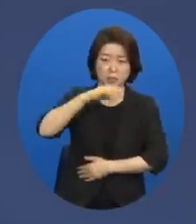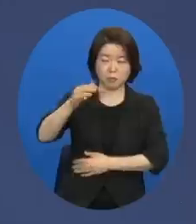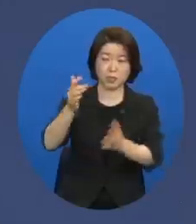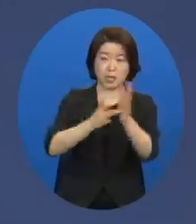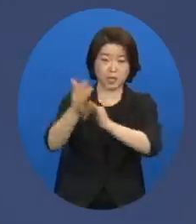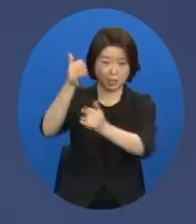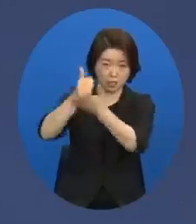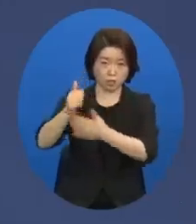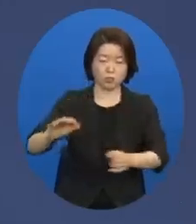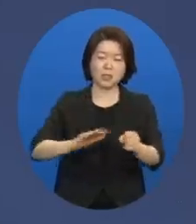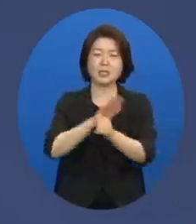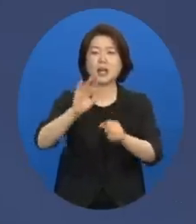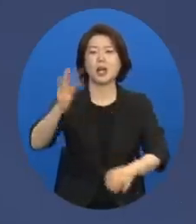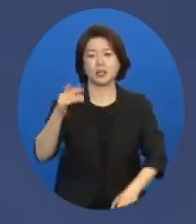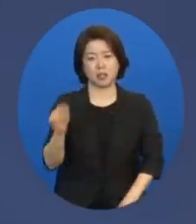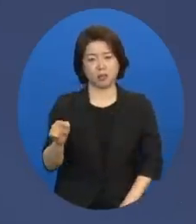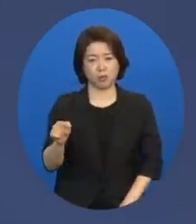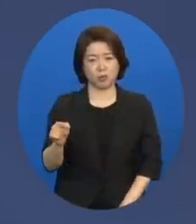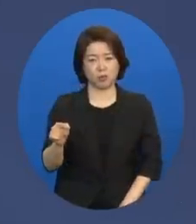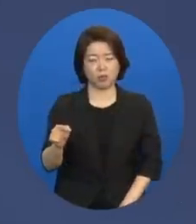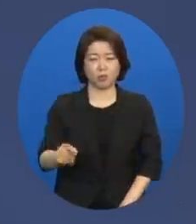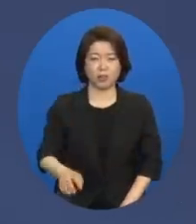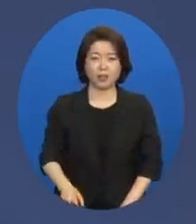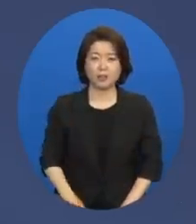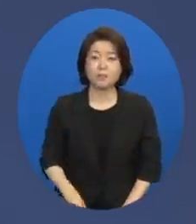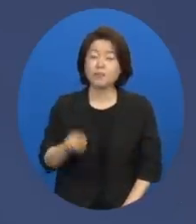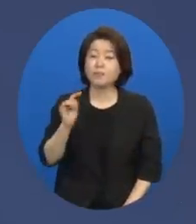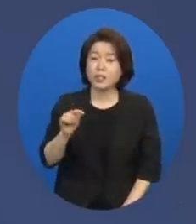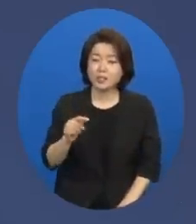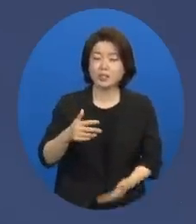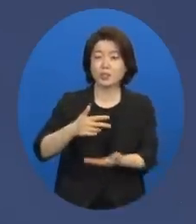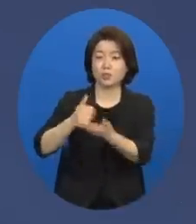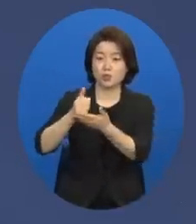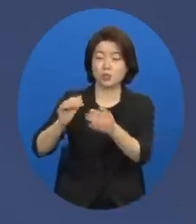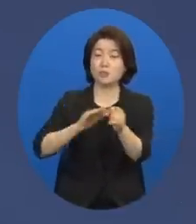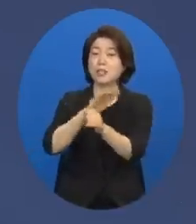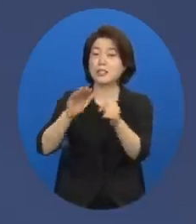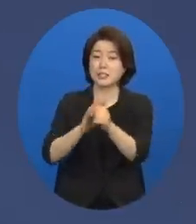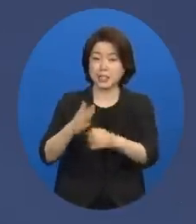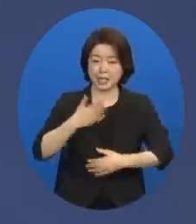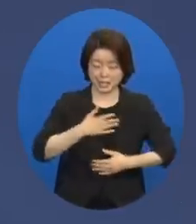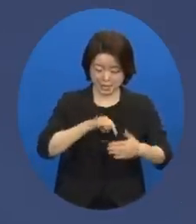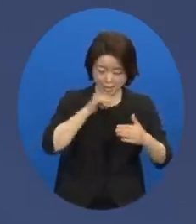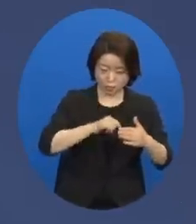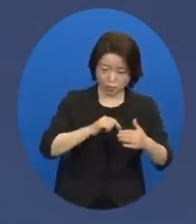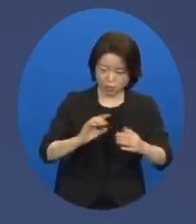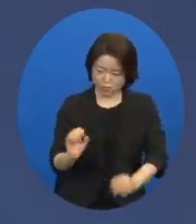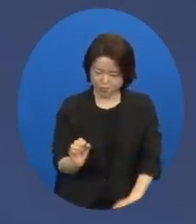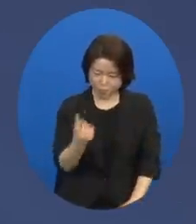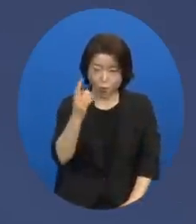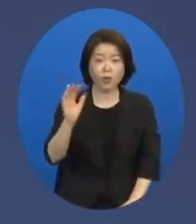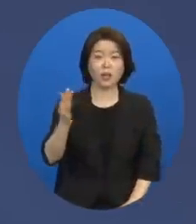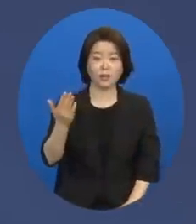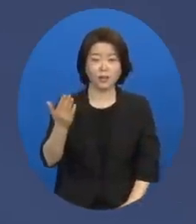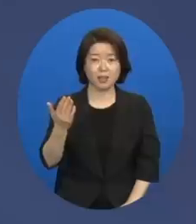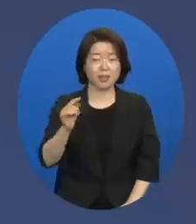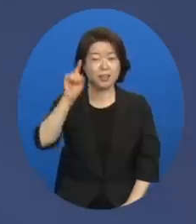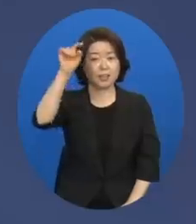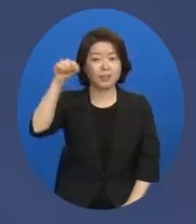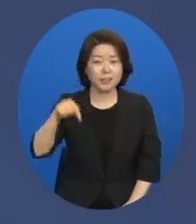예수님을 사랑하게 되는 것입니다. 그 주님의 사랑이 내 마음의 동기가 되면 여러분